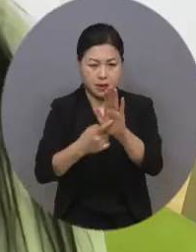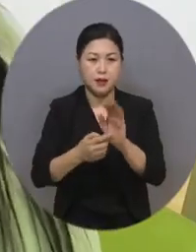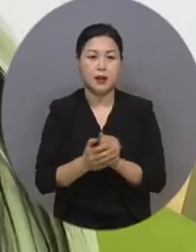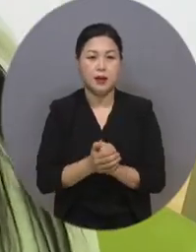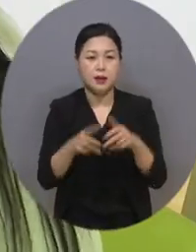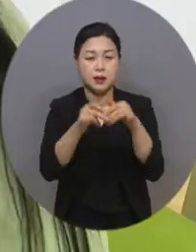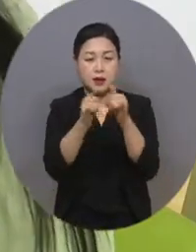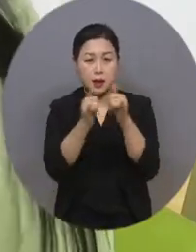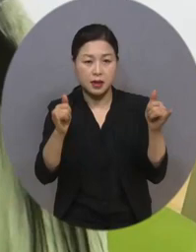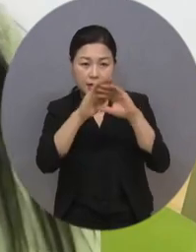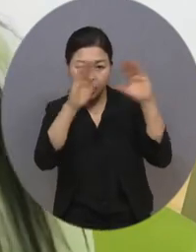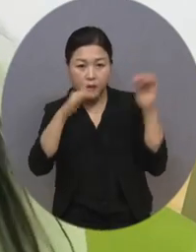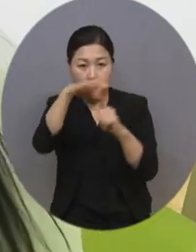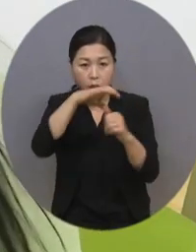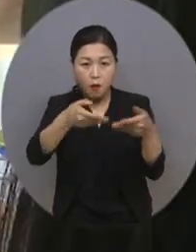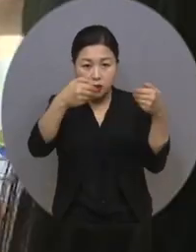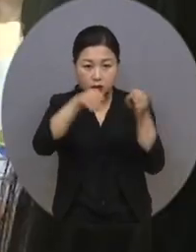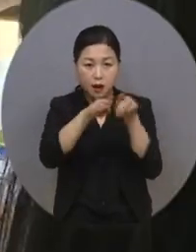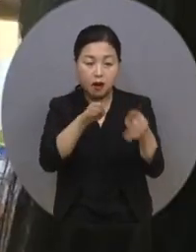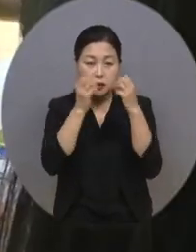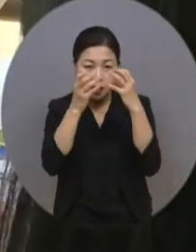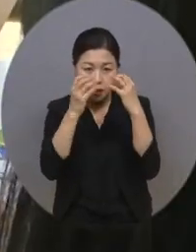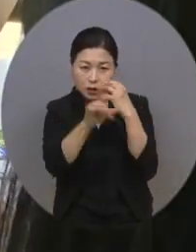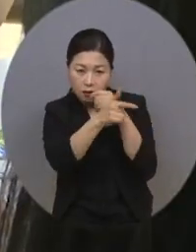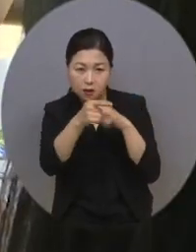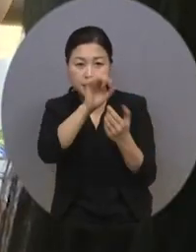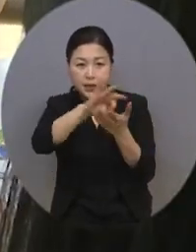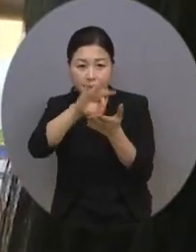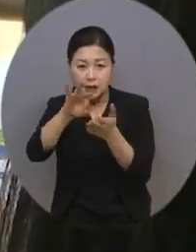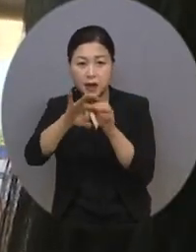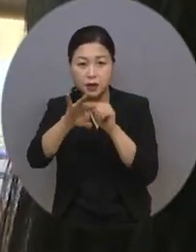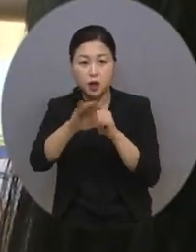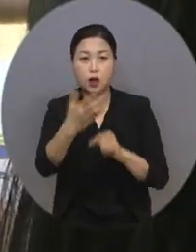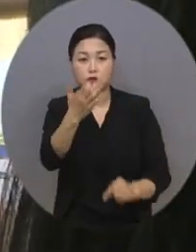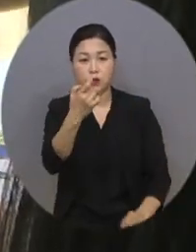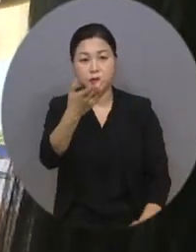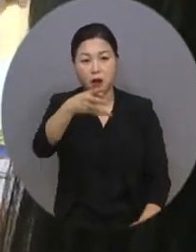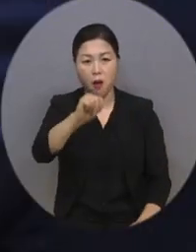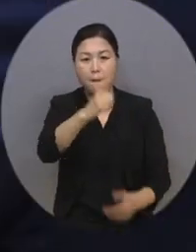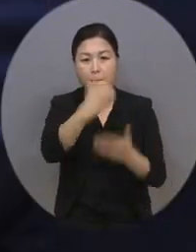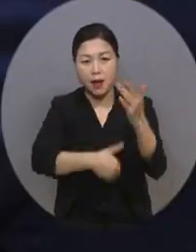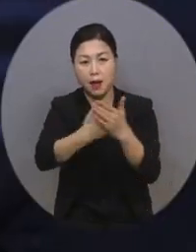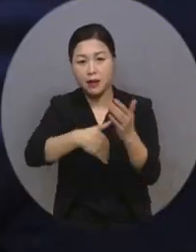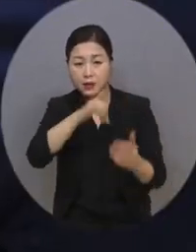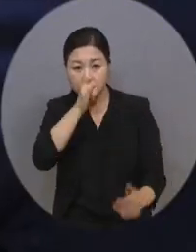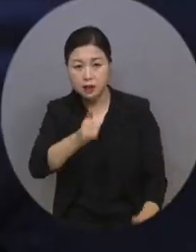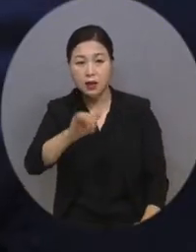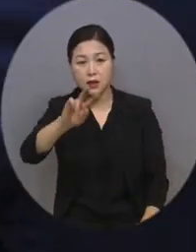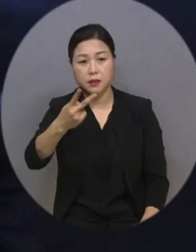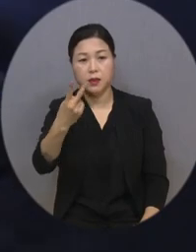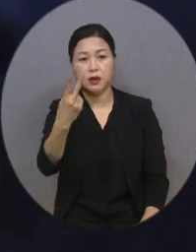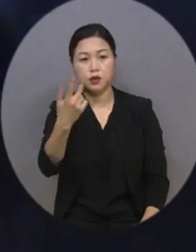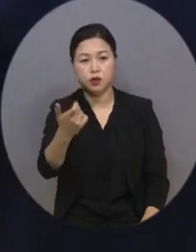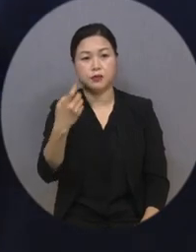장애인 주간보고시설 등의 신축 기능 보강에 쓰이는 예산은 91억원 감액 된 264억원으로